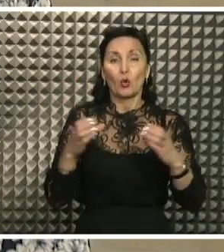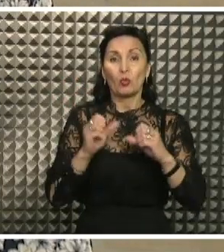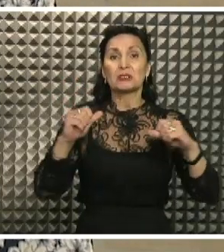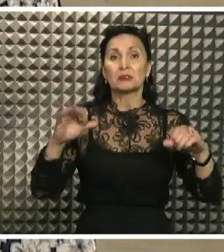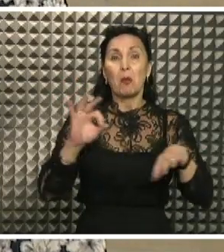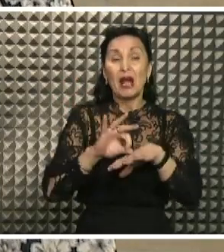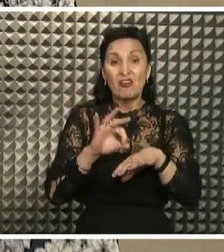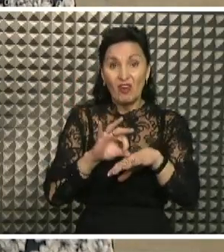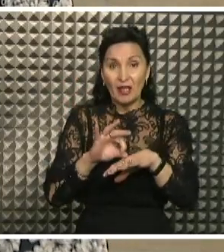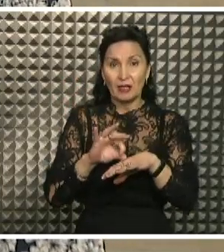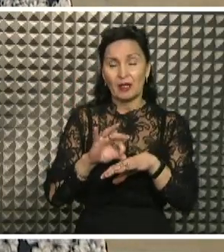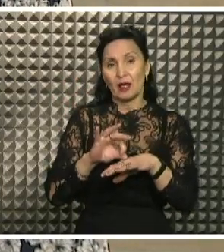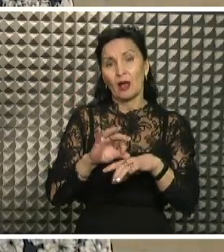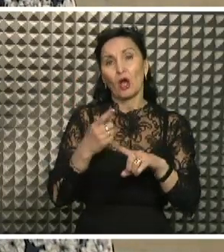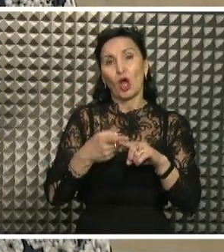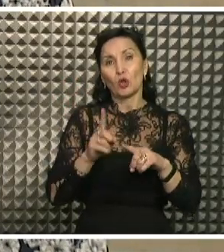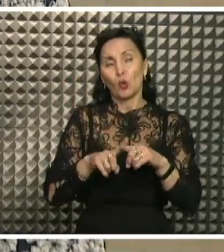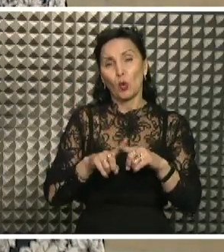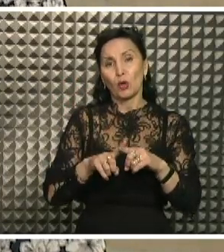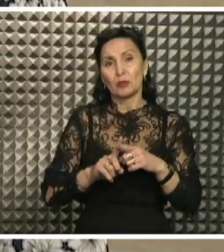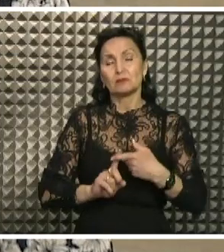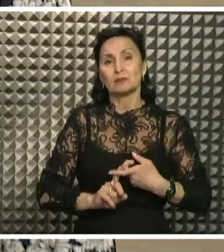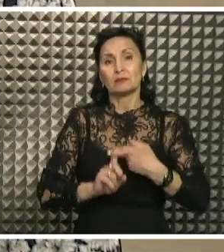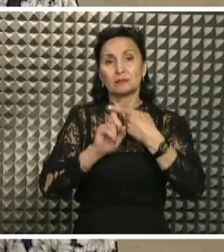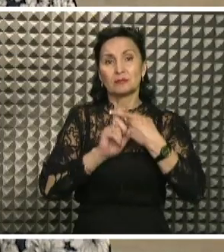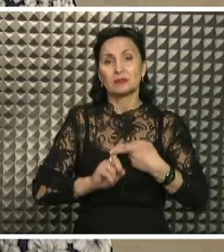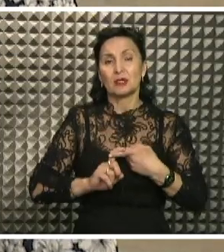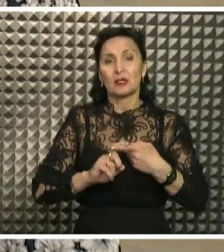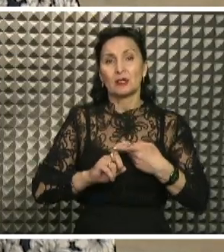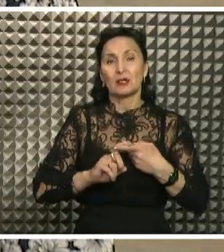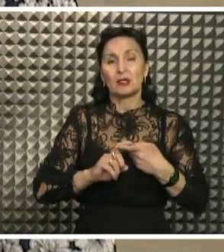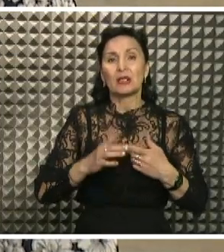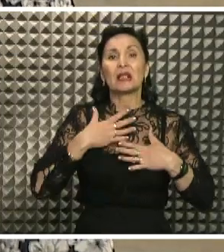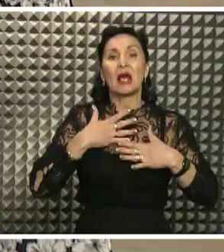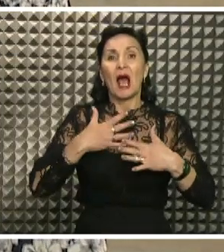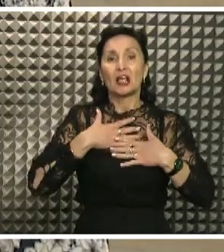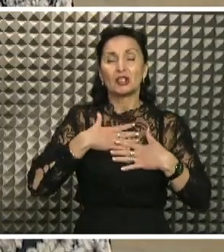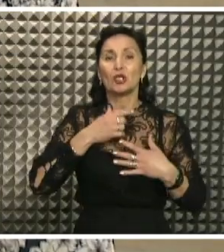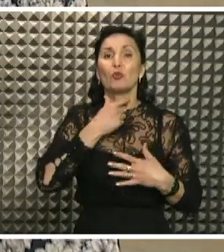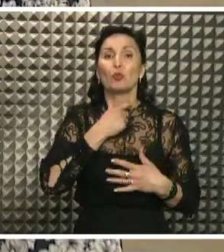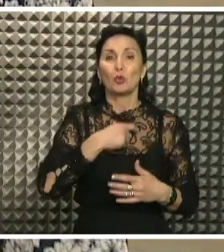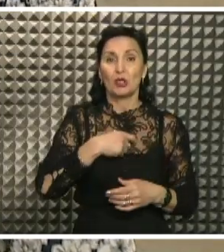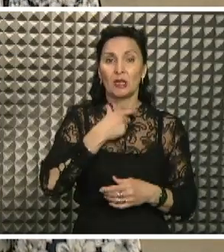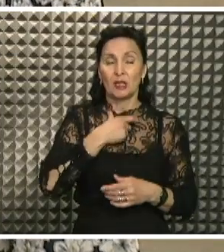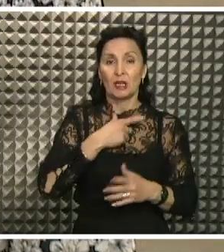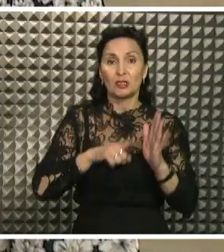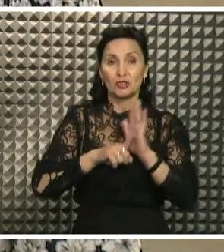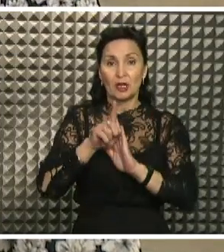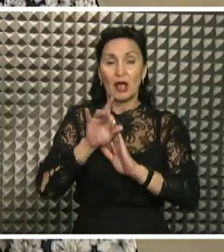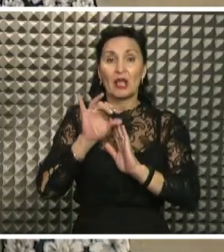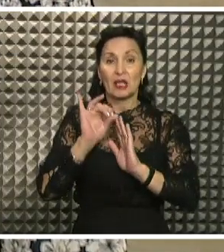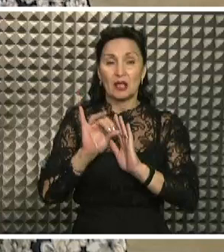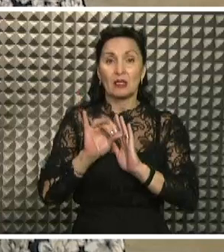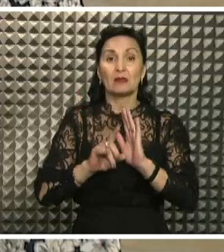заболеваний, которая поражает респираторный тракт, то есть дыхательные пути, и